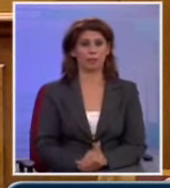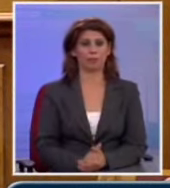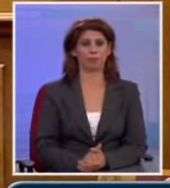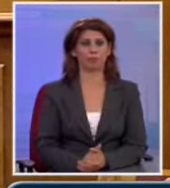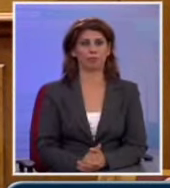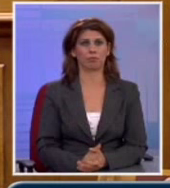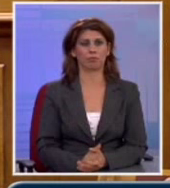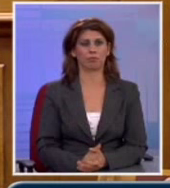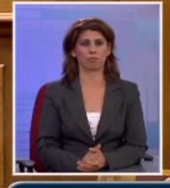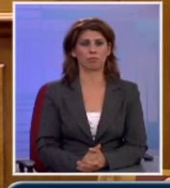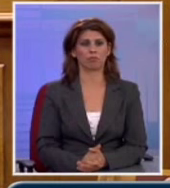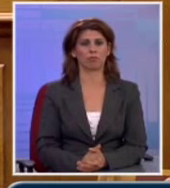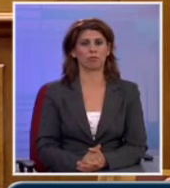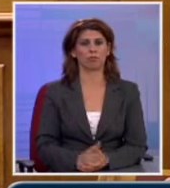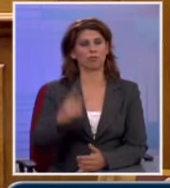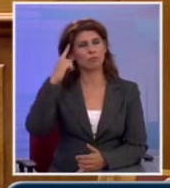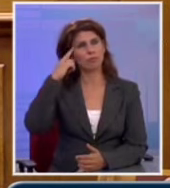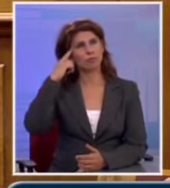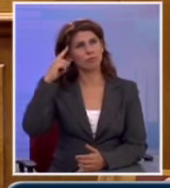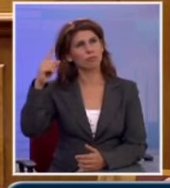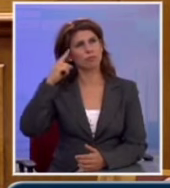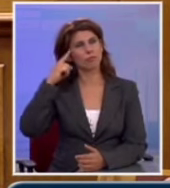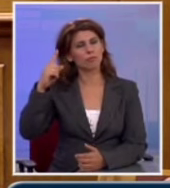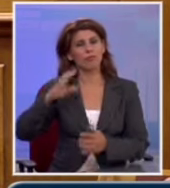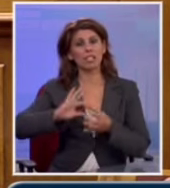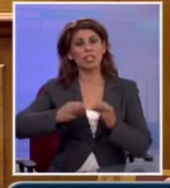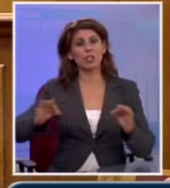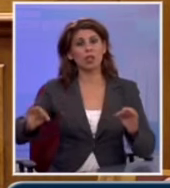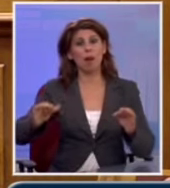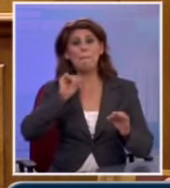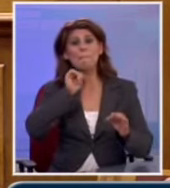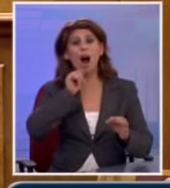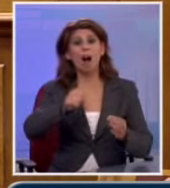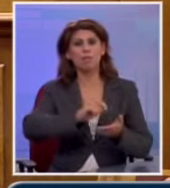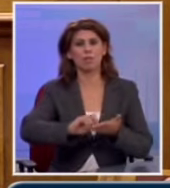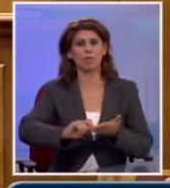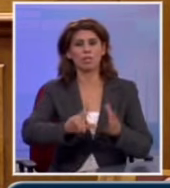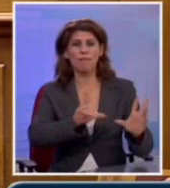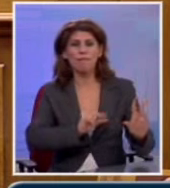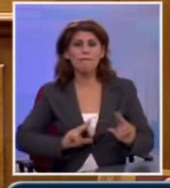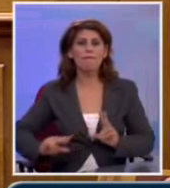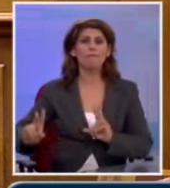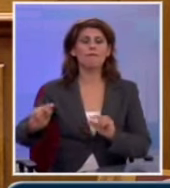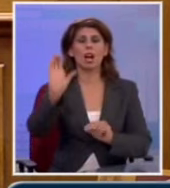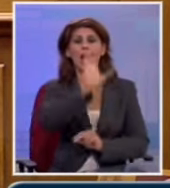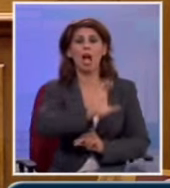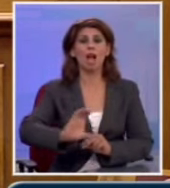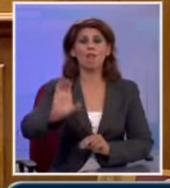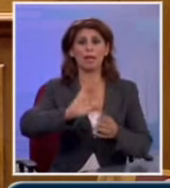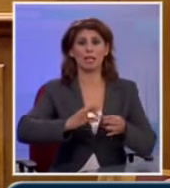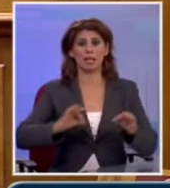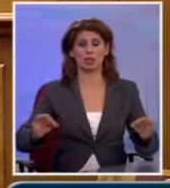θα μείνει στην ιστορία με μελανά χρώματα, στην κοινή ευρωπαϊκή μας ιστορία με μελανά